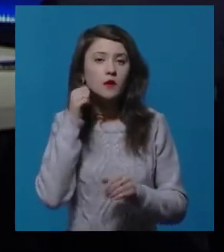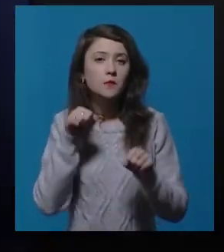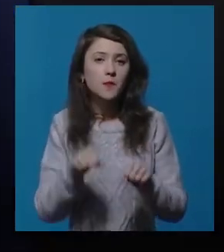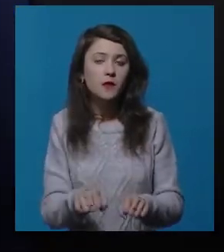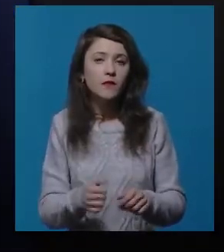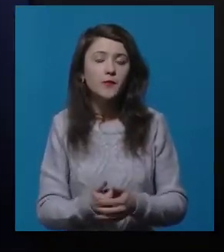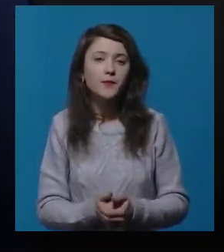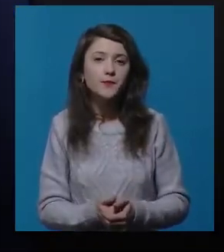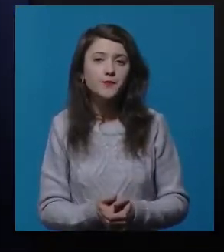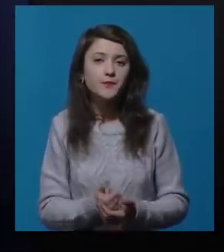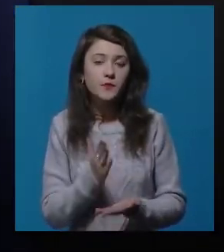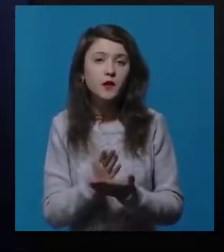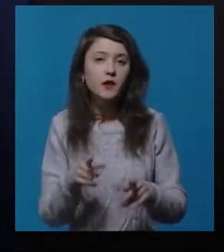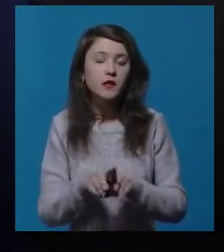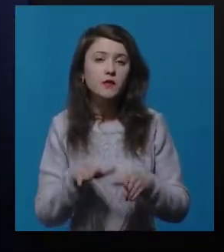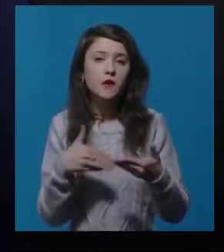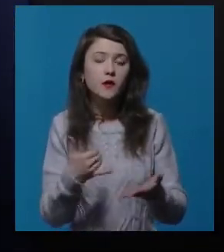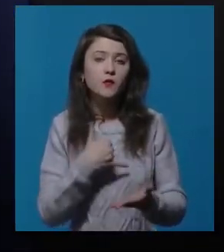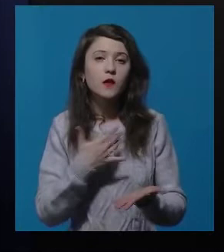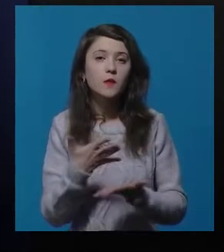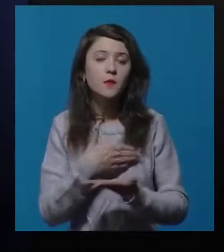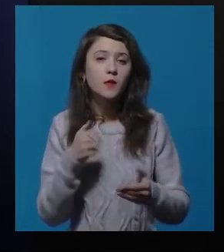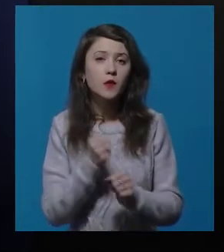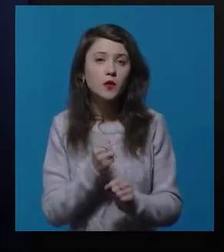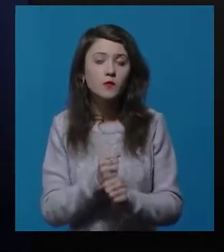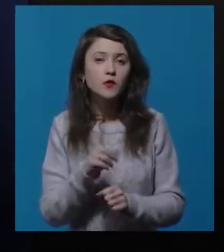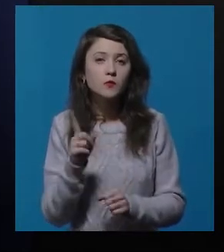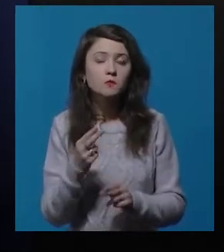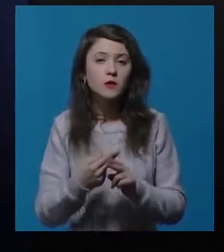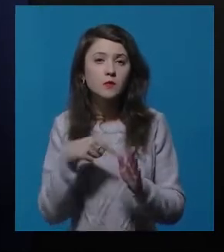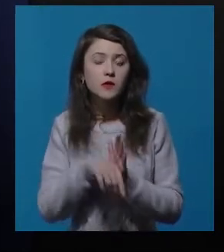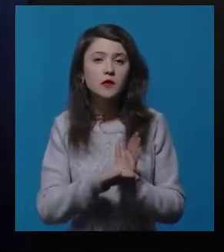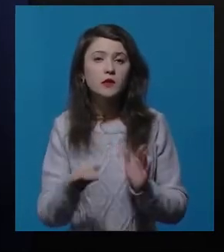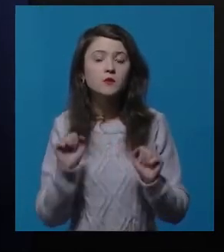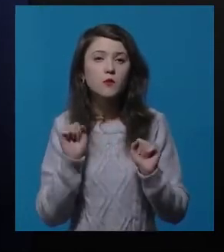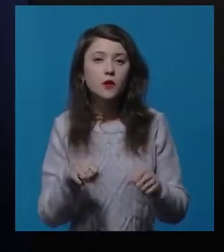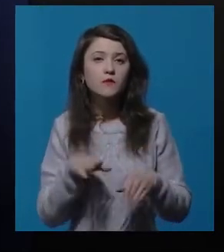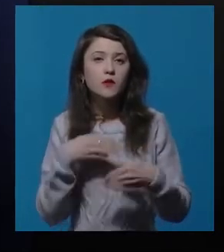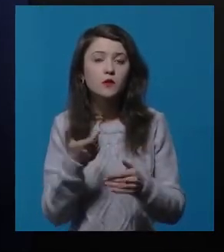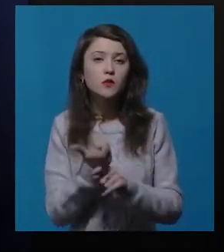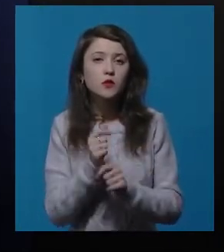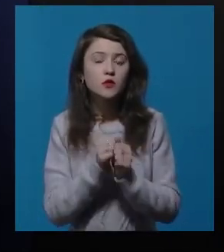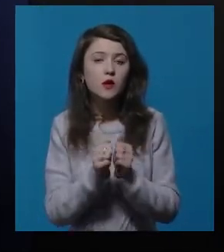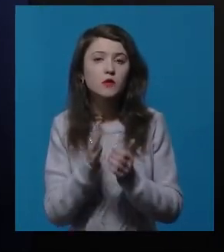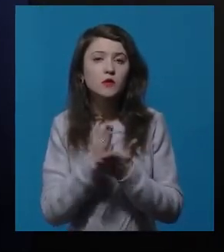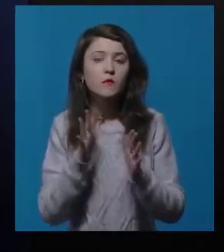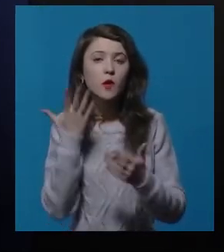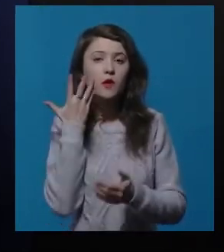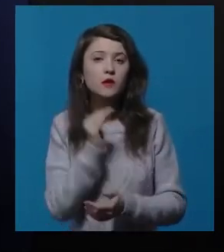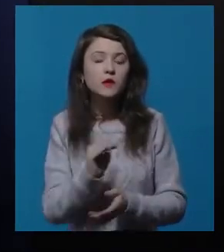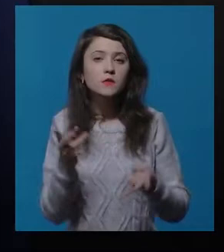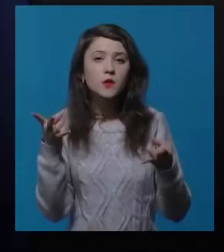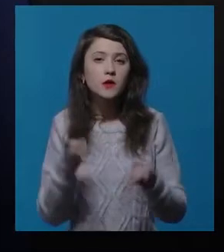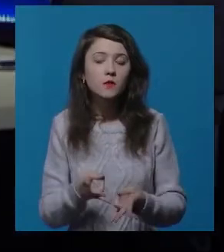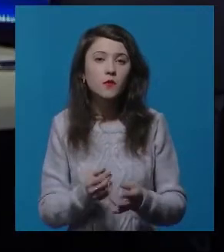є такі звернення у нас. Але ми працюємо над тим, щоб безпосередньо діти могли звернутися. Досить часто є випадки, коли діти потребують